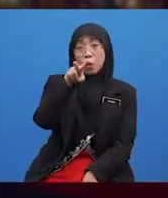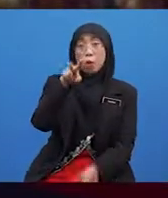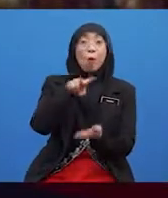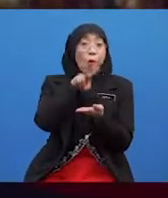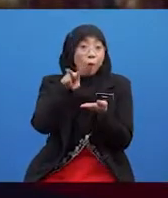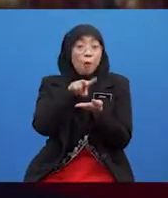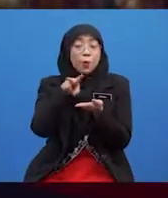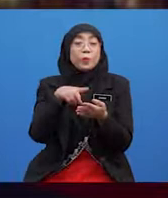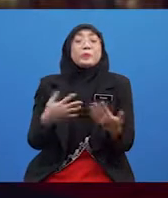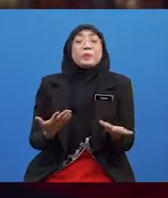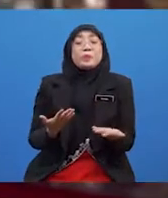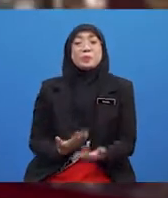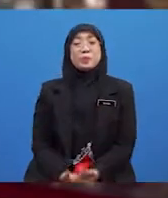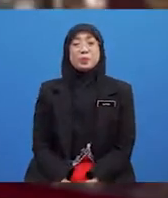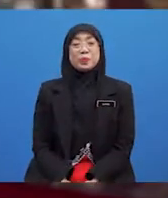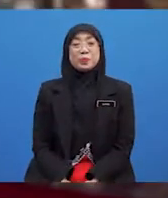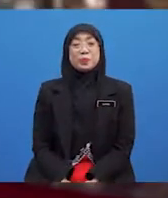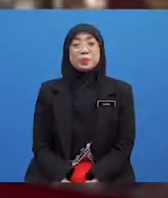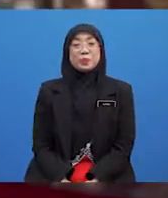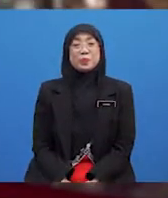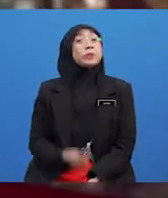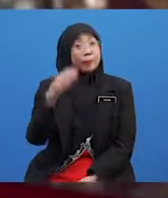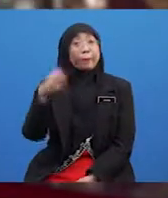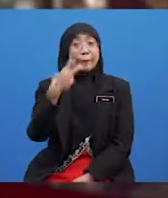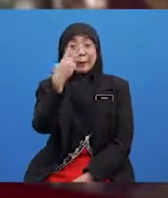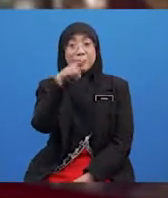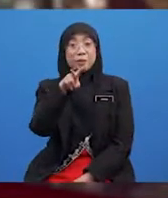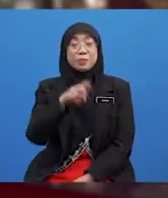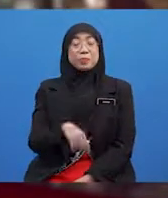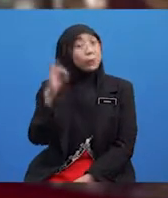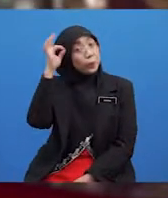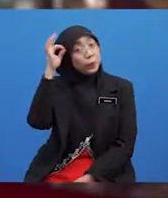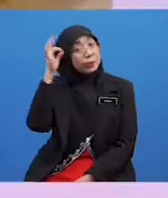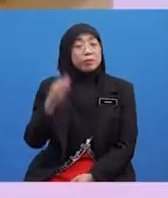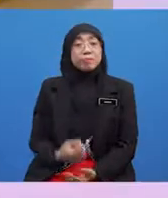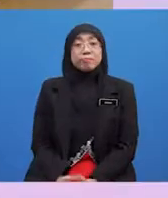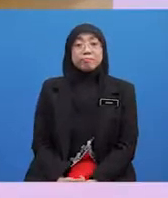aktiviti yang dilakukan ini. Jom kita sama-sama berfikir.